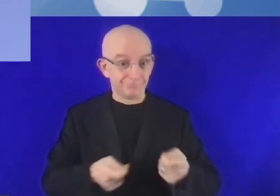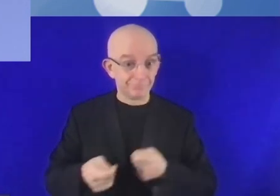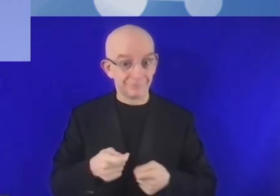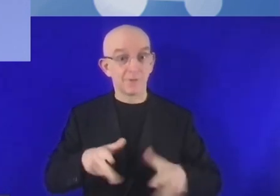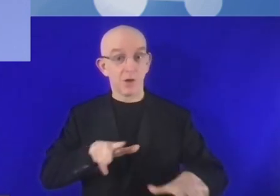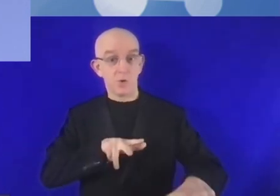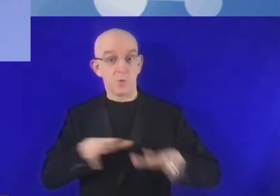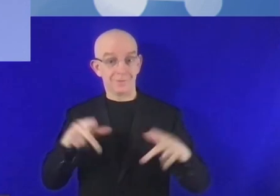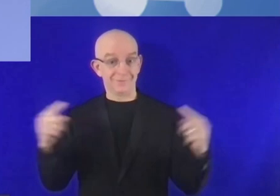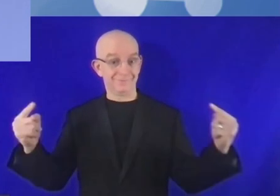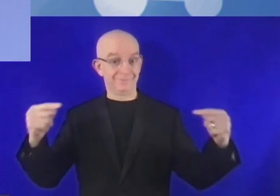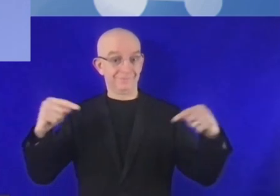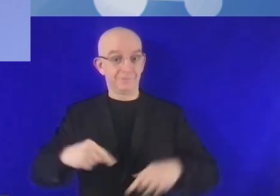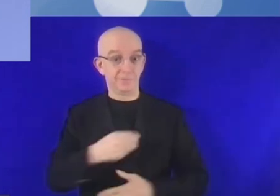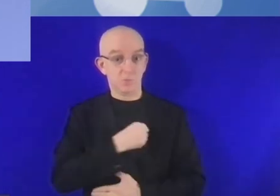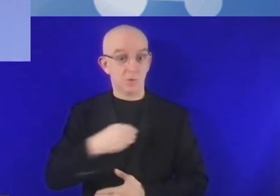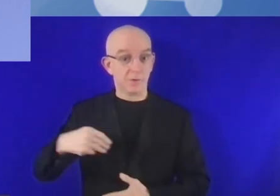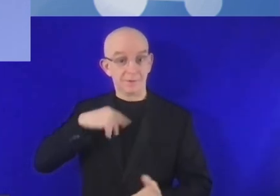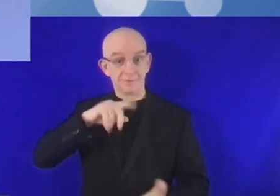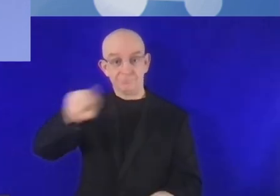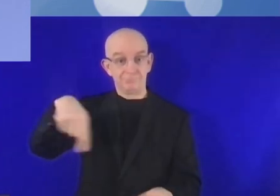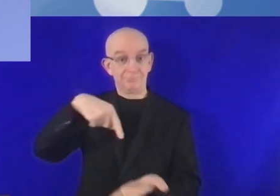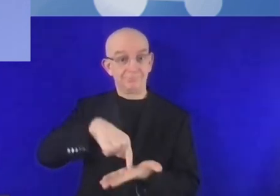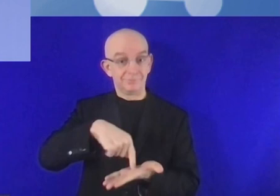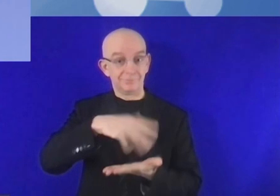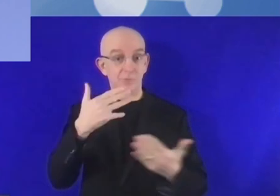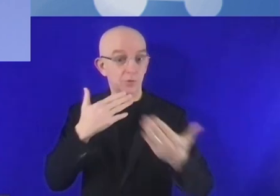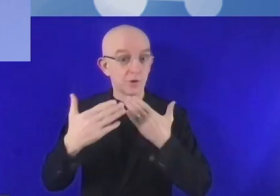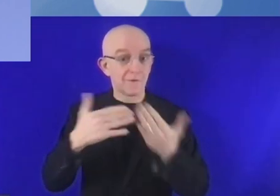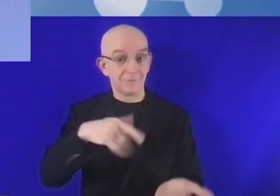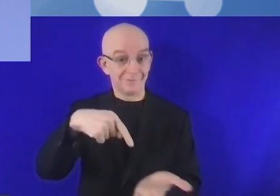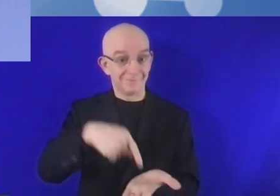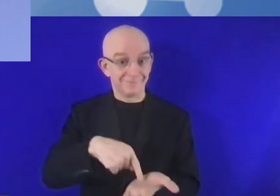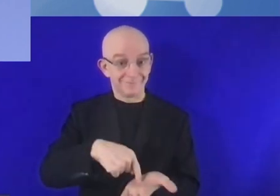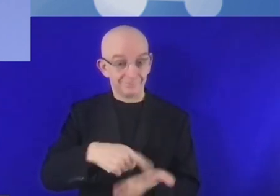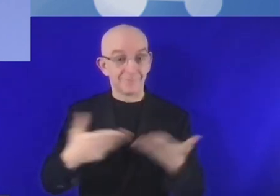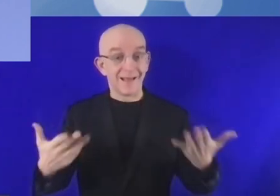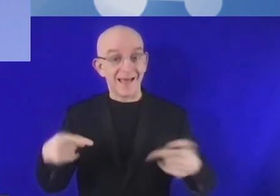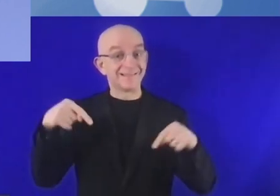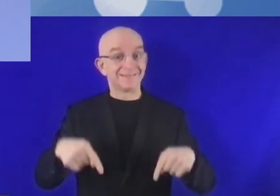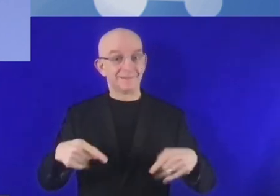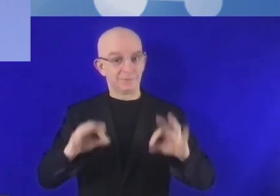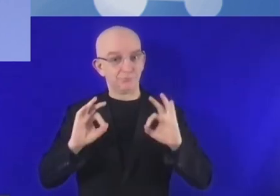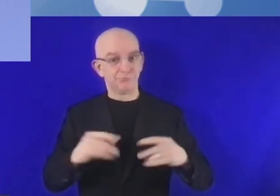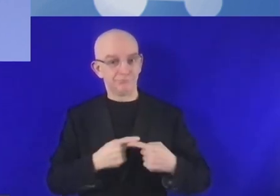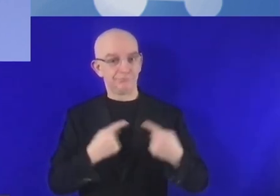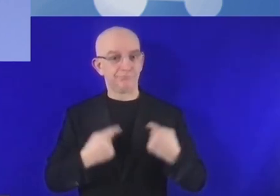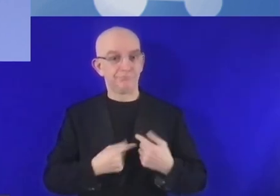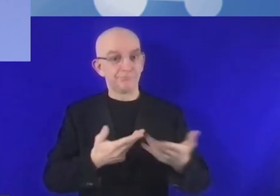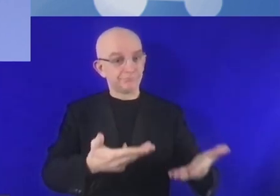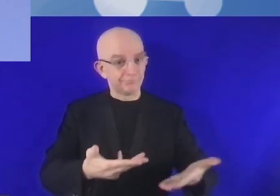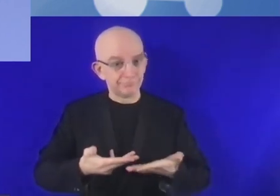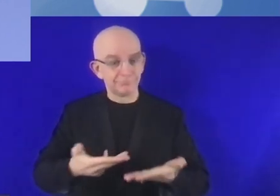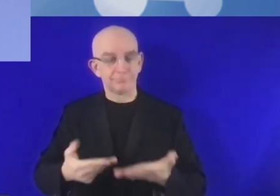Katowice, w Polsce. To ogromny zaszczyt, że możemy jako Polacy organizować ten